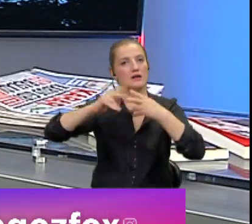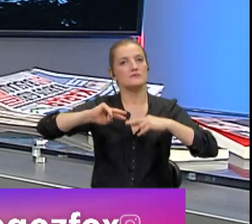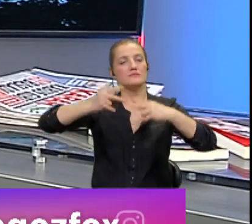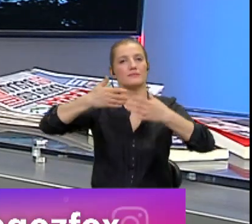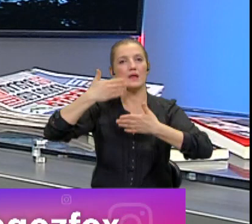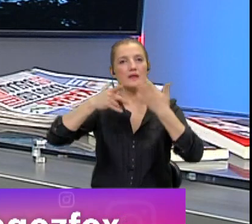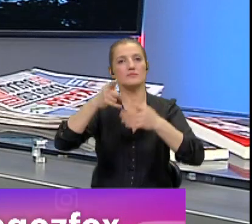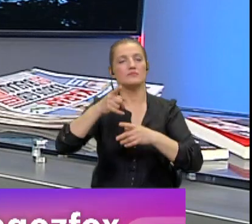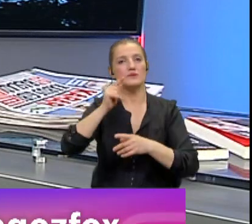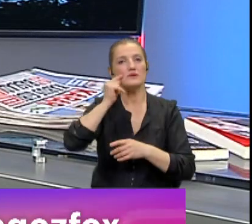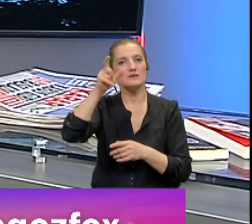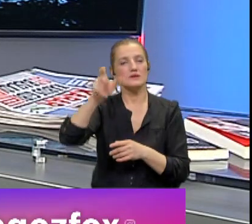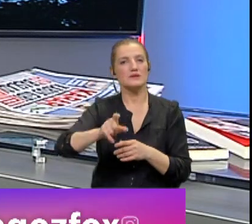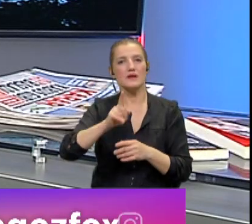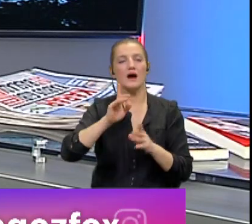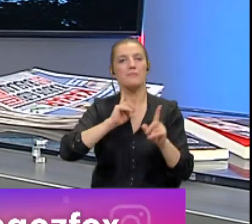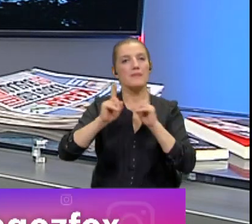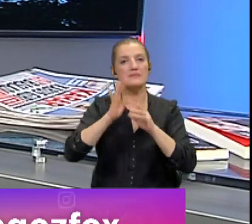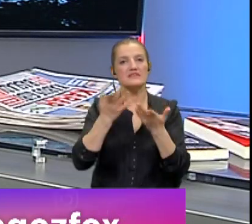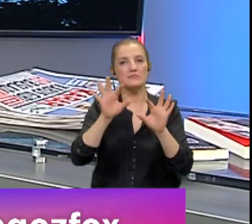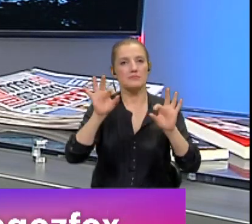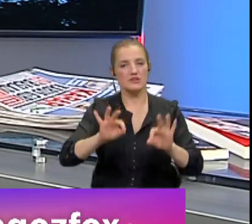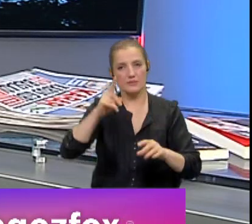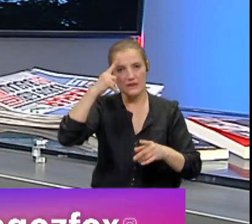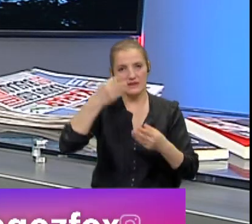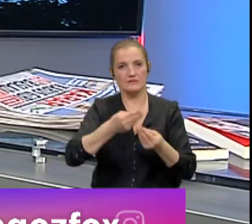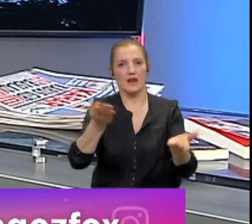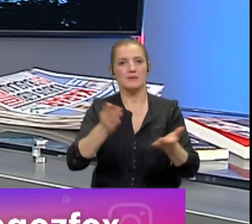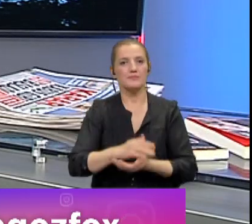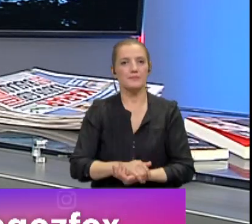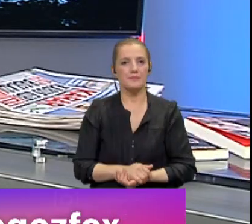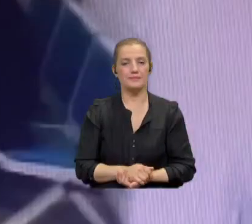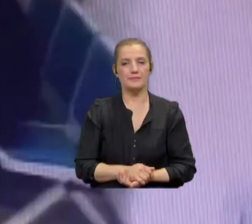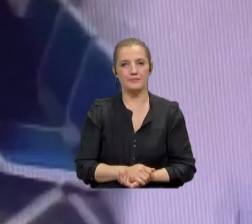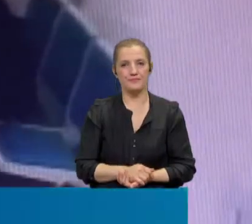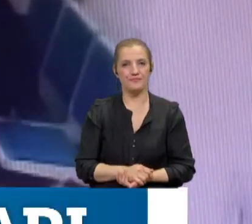ve bu saldırganla ilgili nasıl adli işlem başlatıldı bunun bilgisi